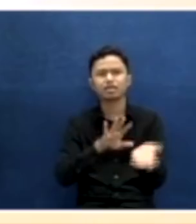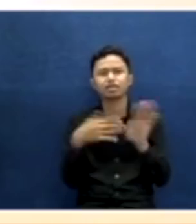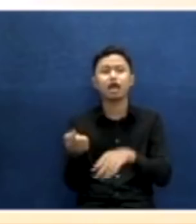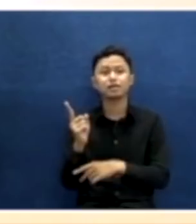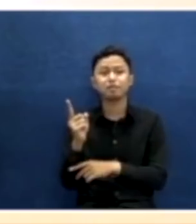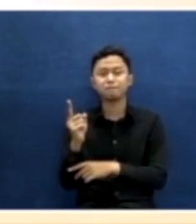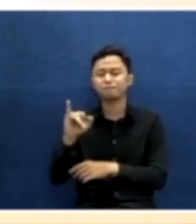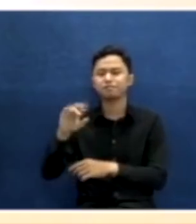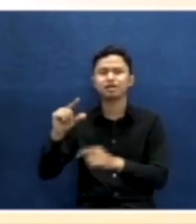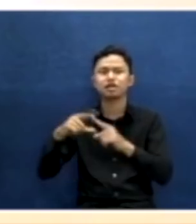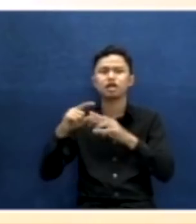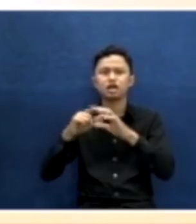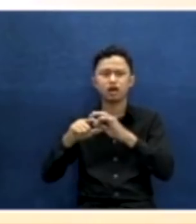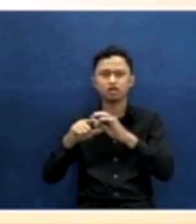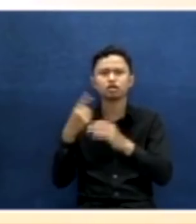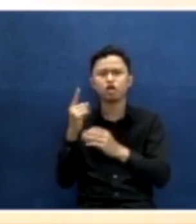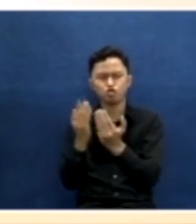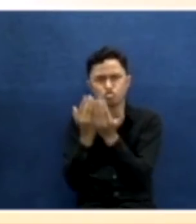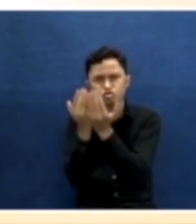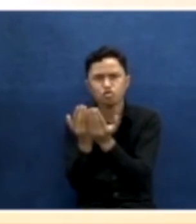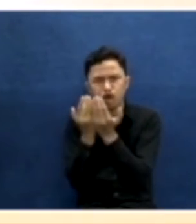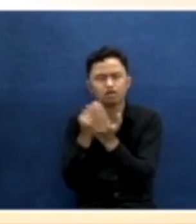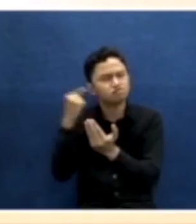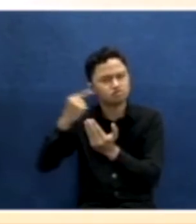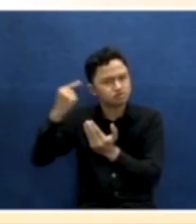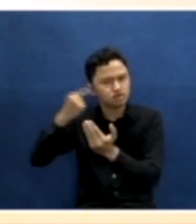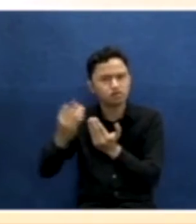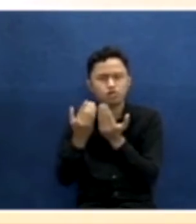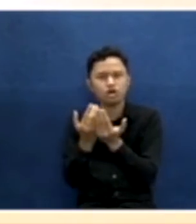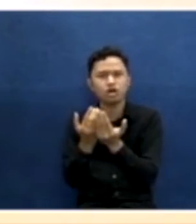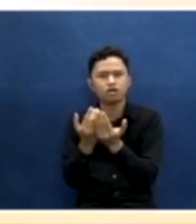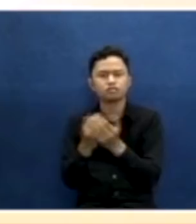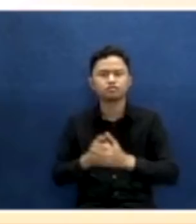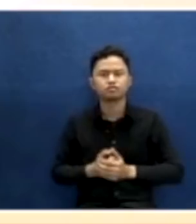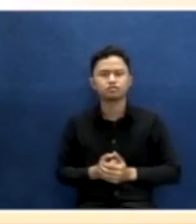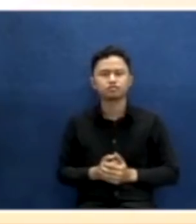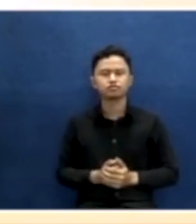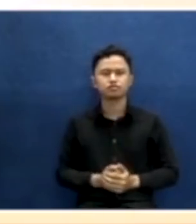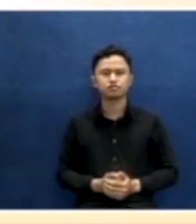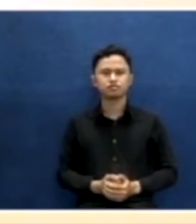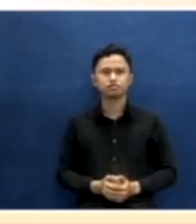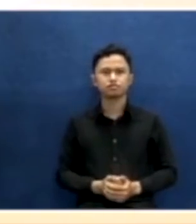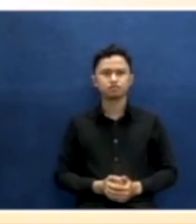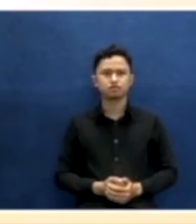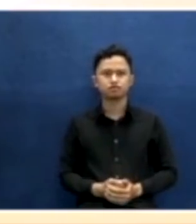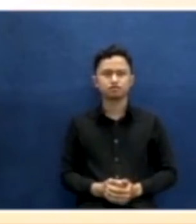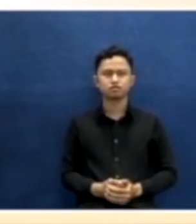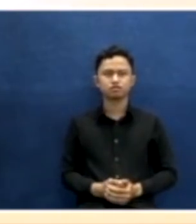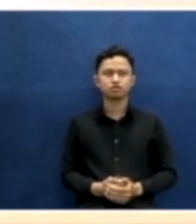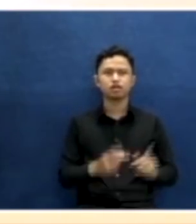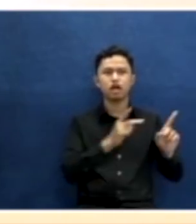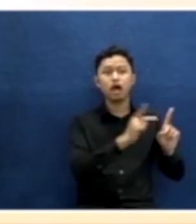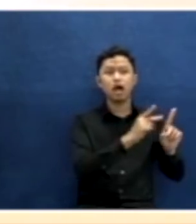masyarakat Irak membenci dan mengingkari Hajj menyusup dan siapapun yang dipilih oleh hajjaj BIN Yusuf Hai aaj menyusup sempat